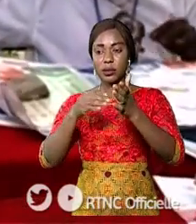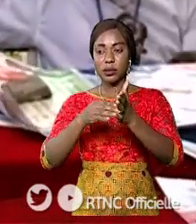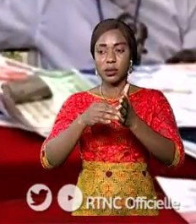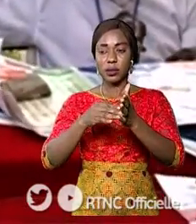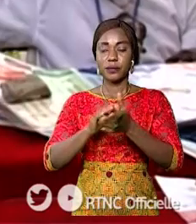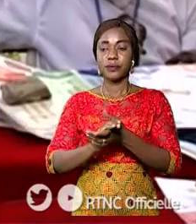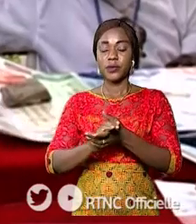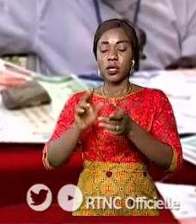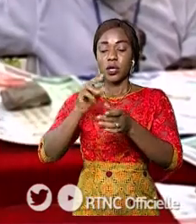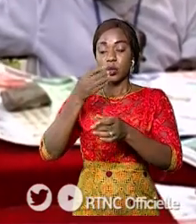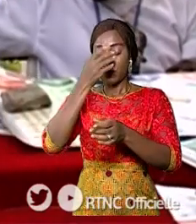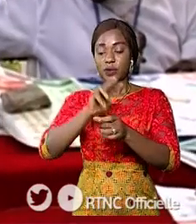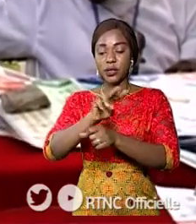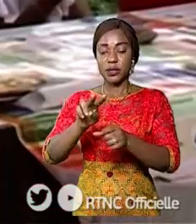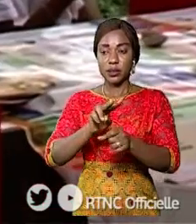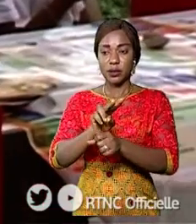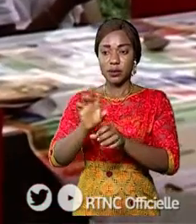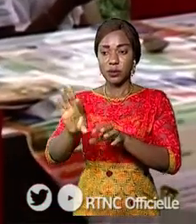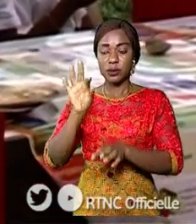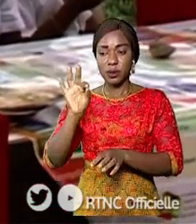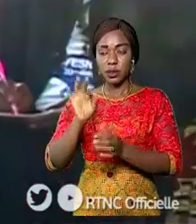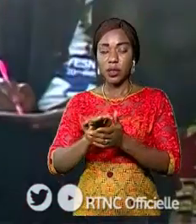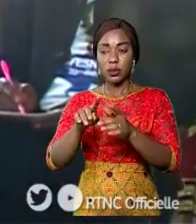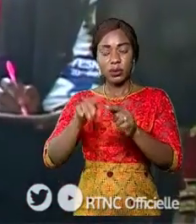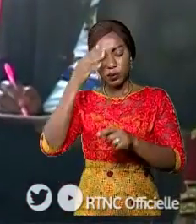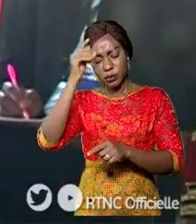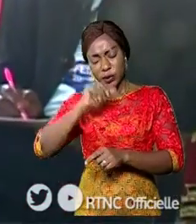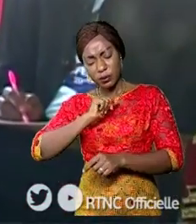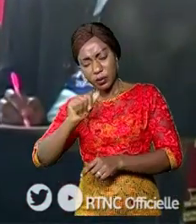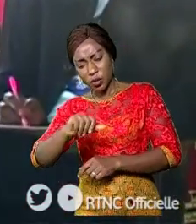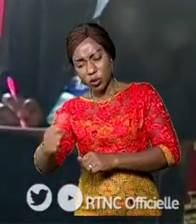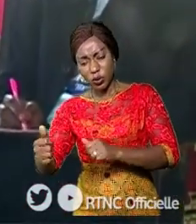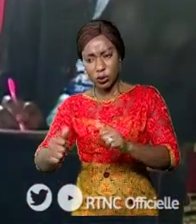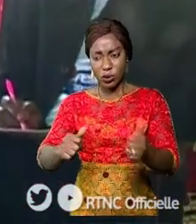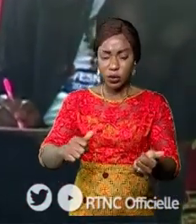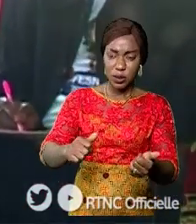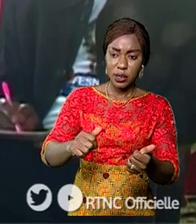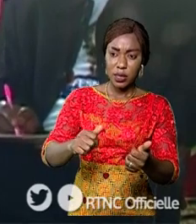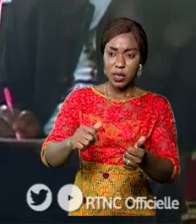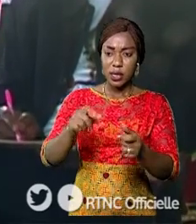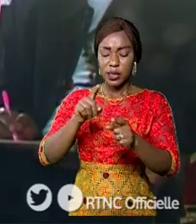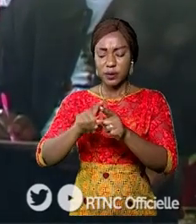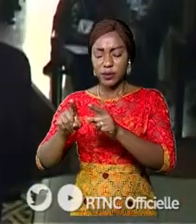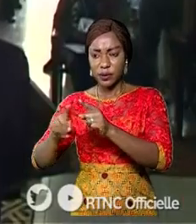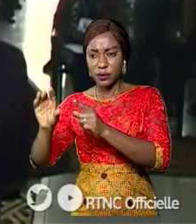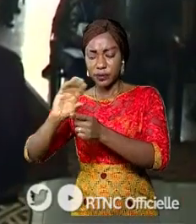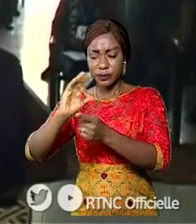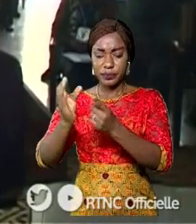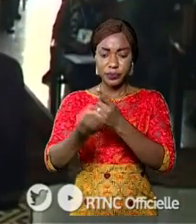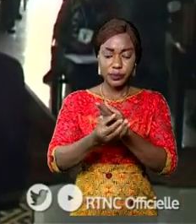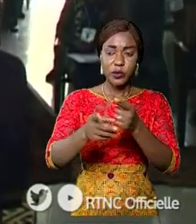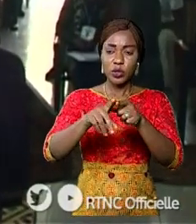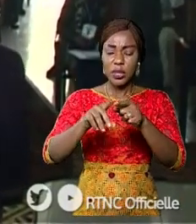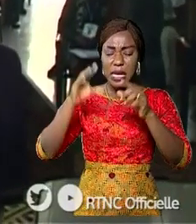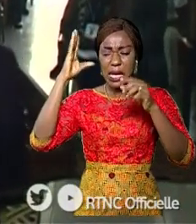choisie comme thème de cette 20e édition, sans oublier d'autres aspects de la vie socioculturelle congolaise. Les festivaliers et